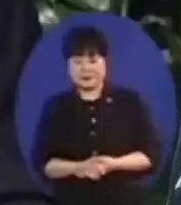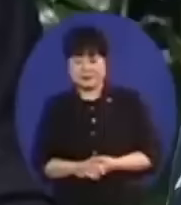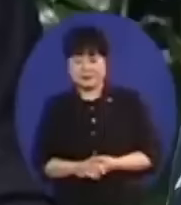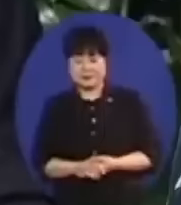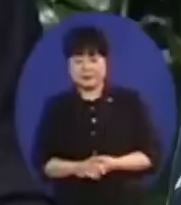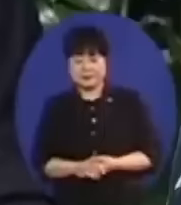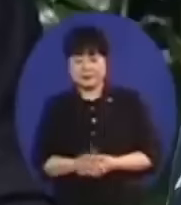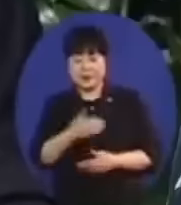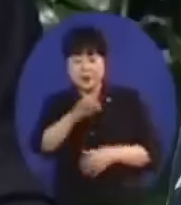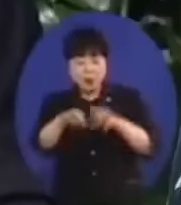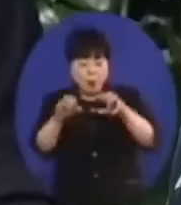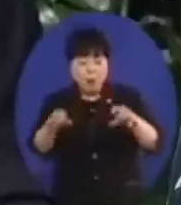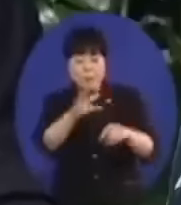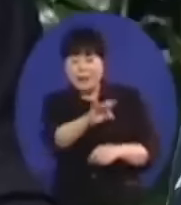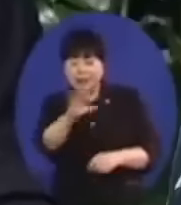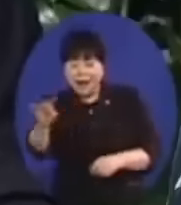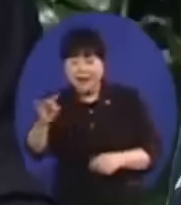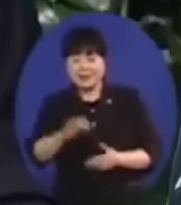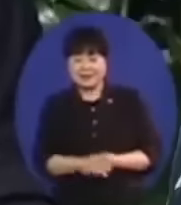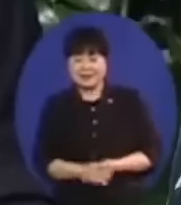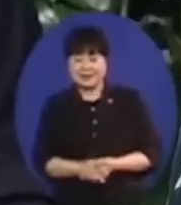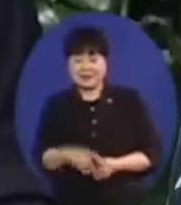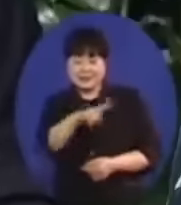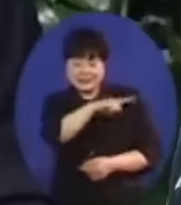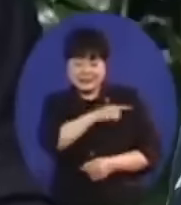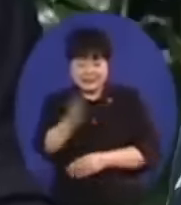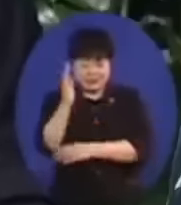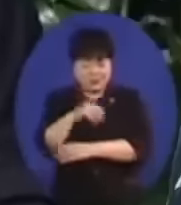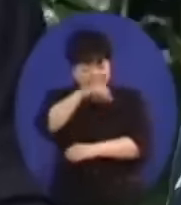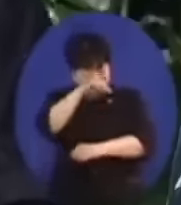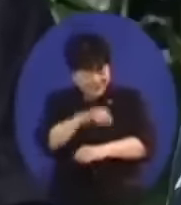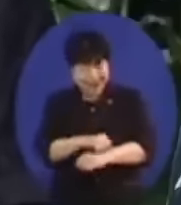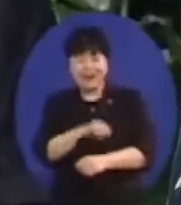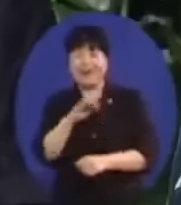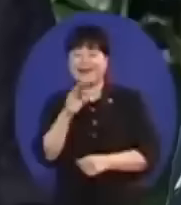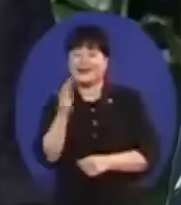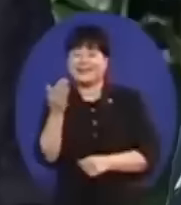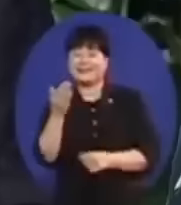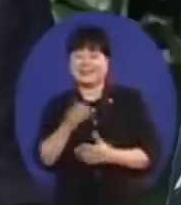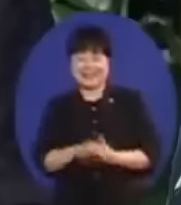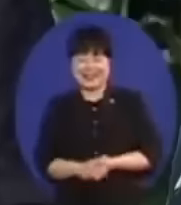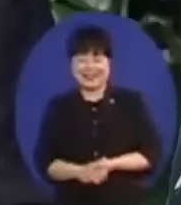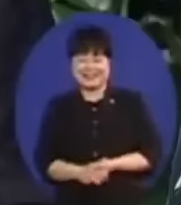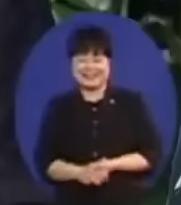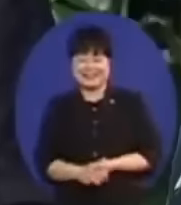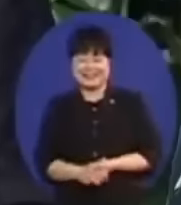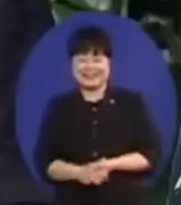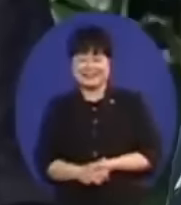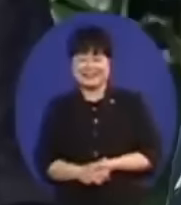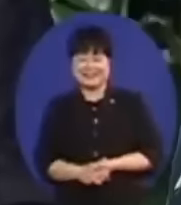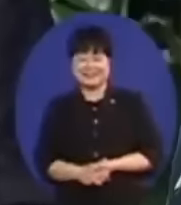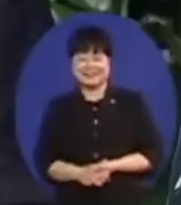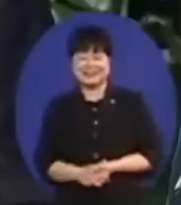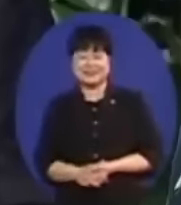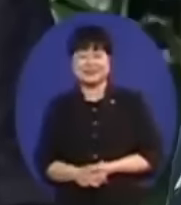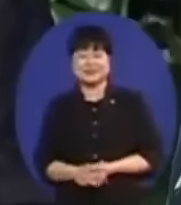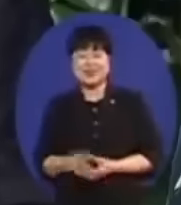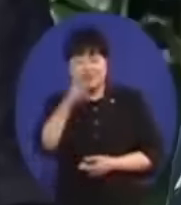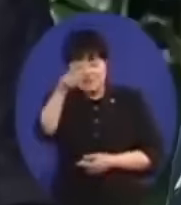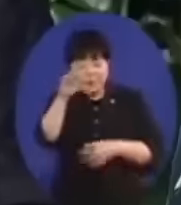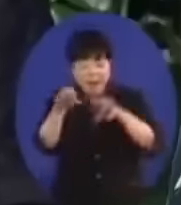그런데 가는 곳마다 제일 많은 군중을 모으는 부흥사가 된 것입니다. 구라파 어느 나라에